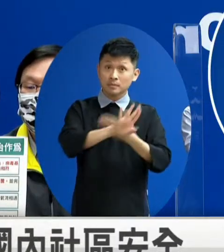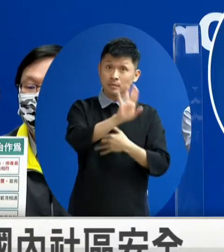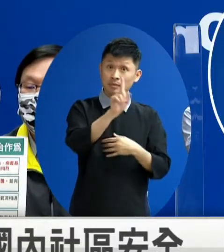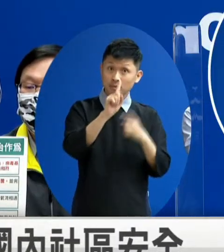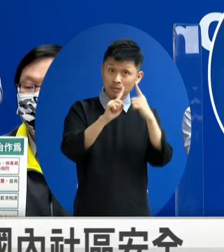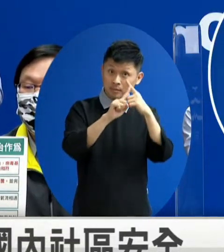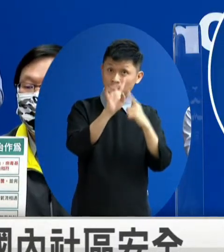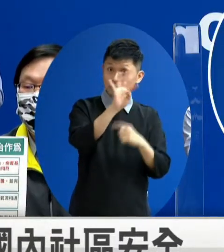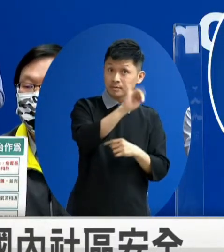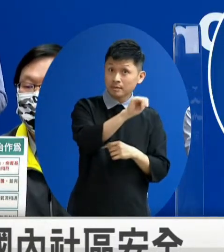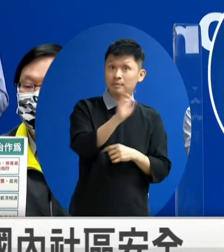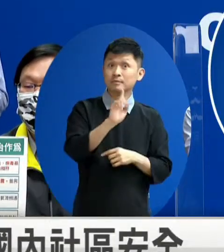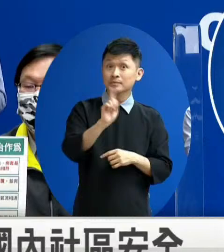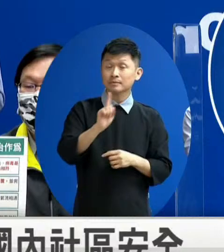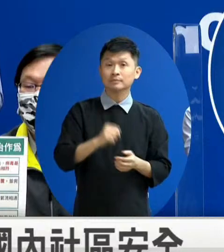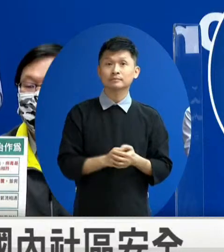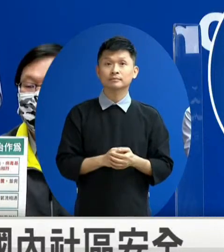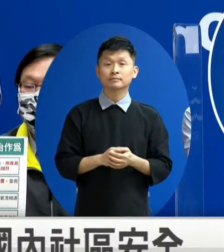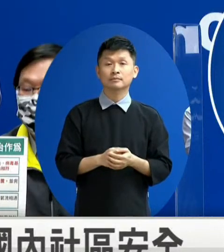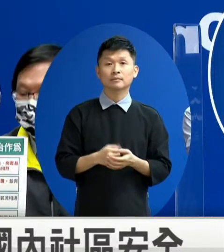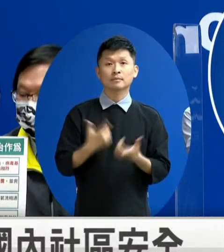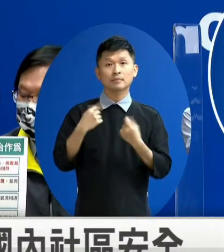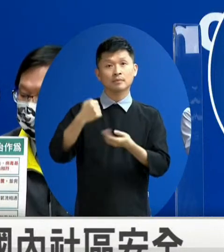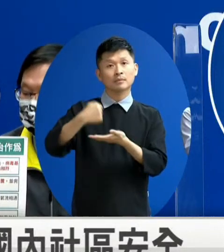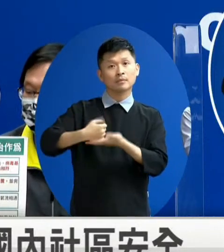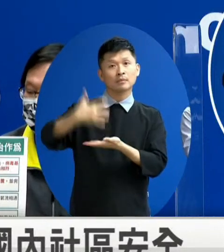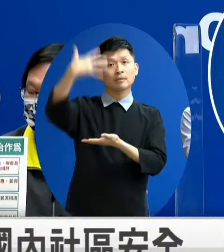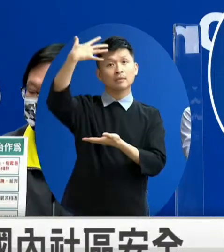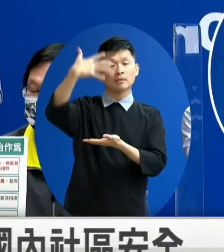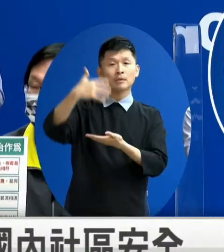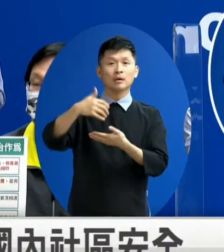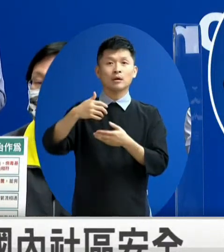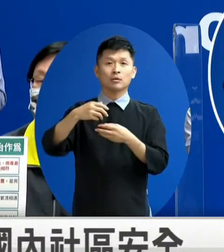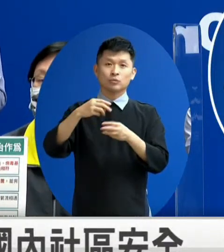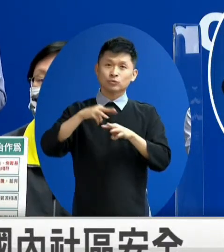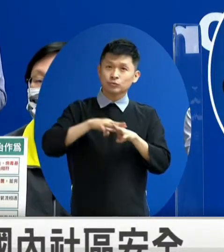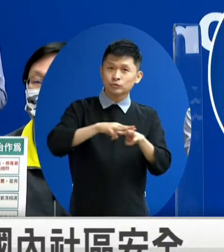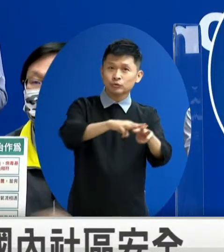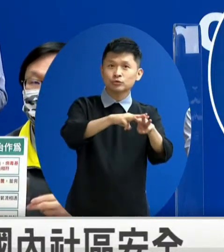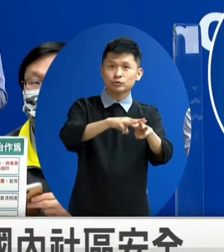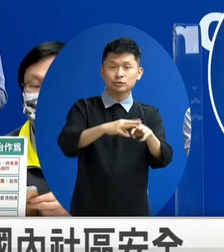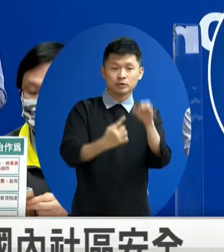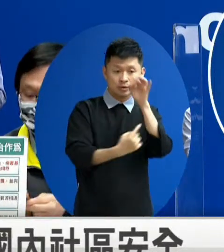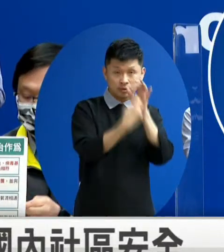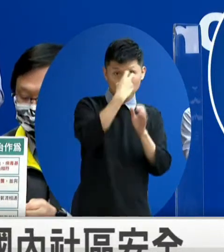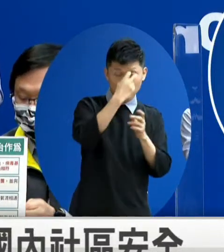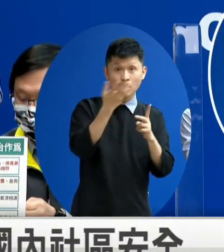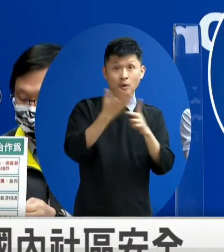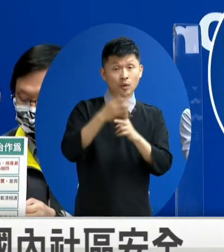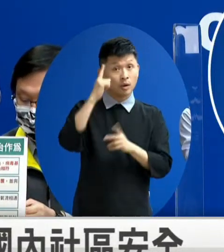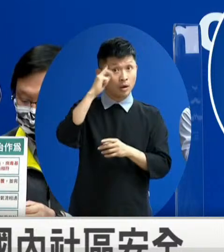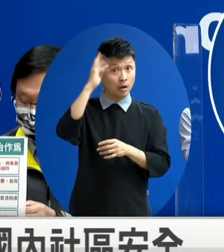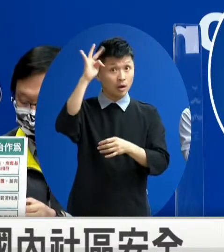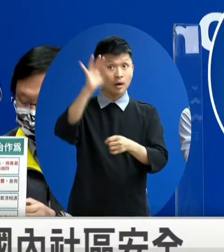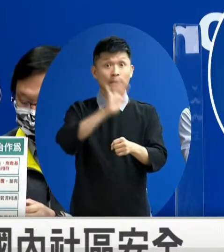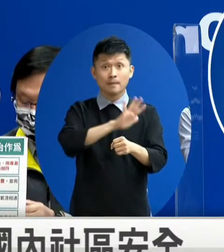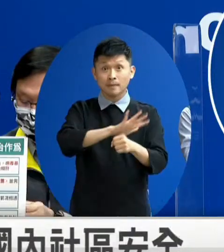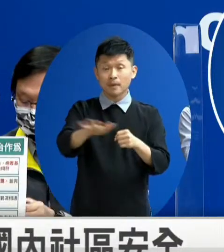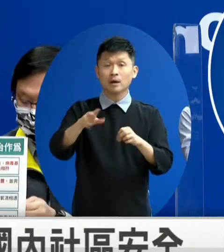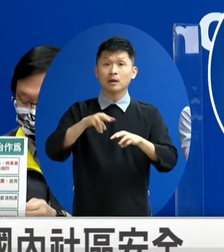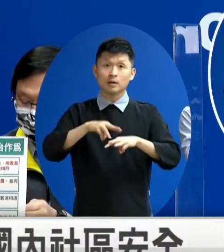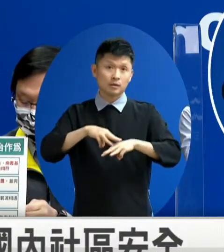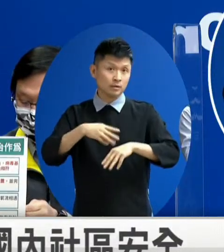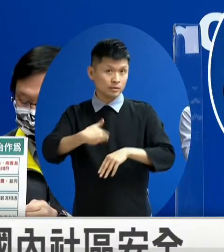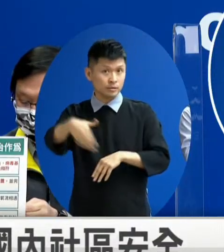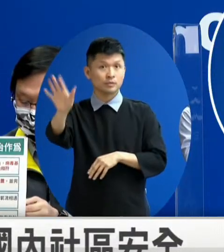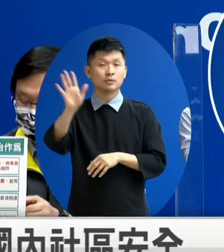案，他们可能是因为旅馆比如说去进行采检，或者是因为已经期满可以离开旅馆的时候，也有这个